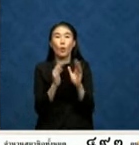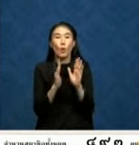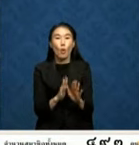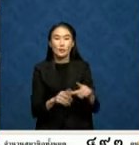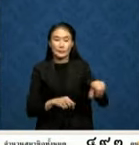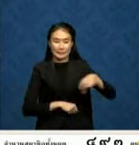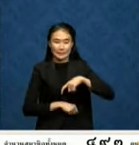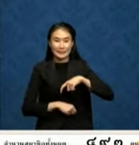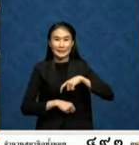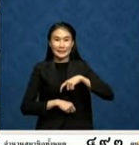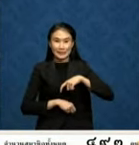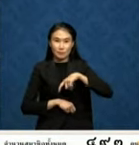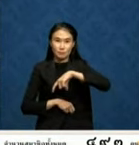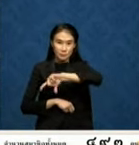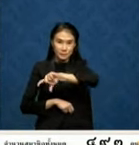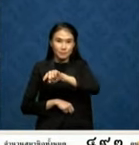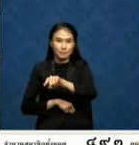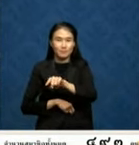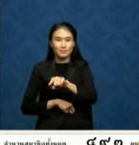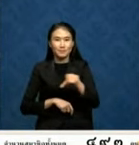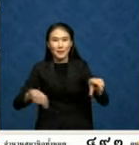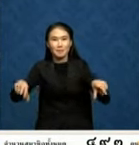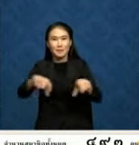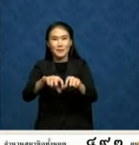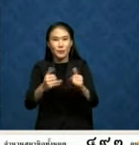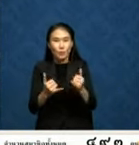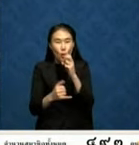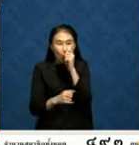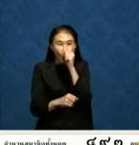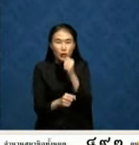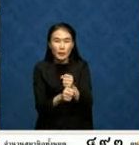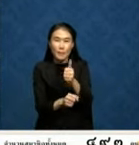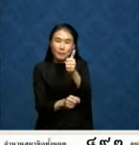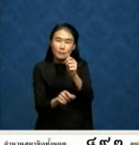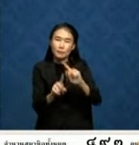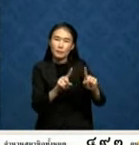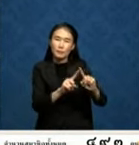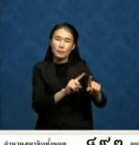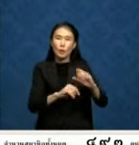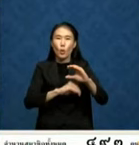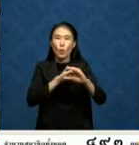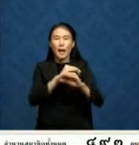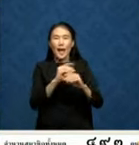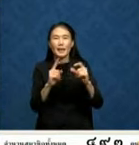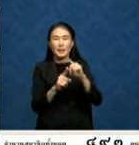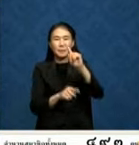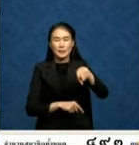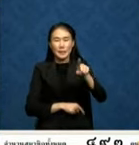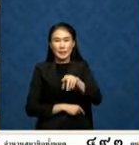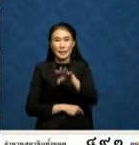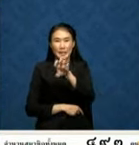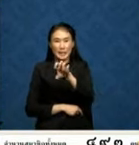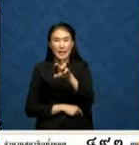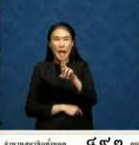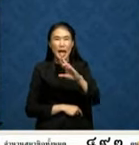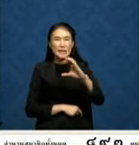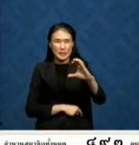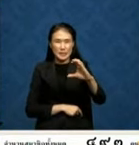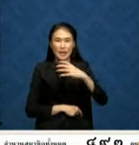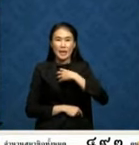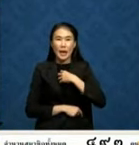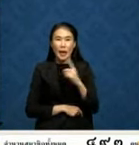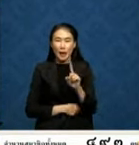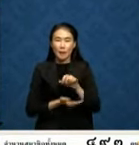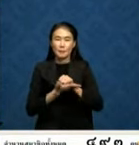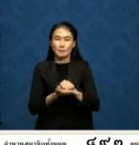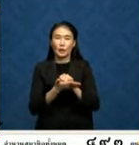3หรือ Wheeling Charge สำหรับการทดสอบในโครงการ ERC Sandbox เพื่อให้